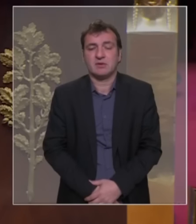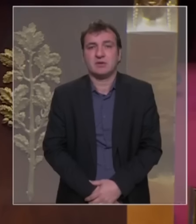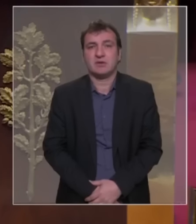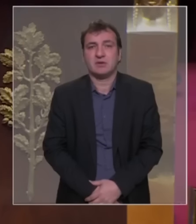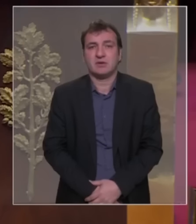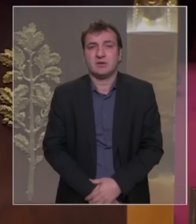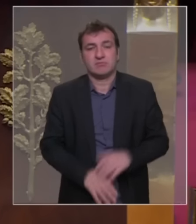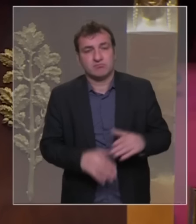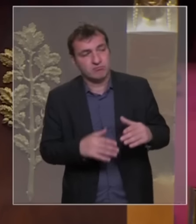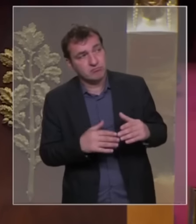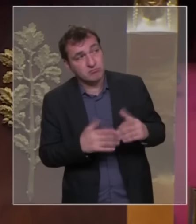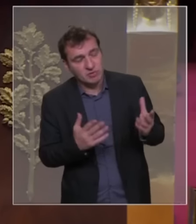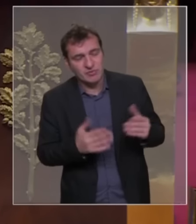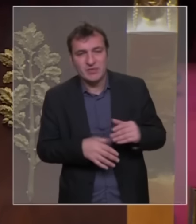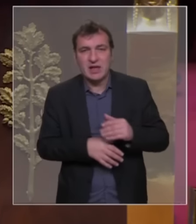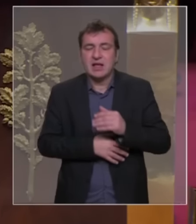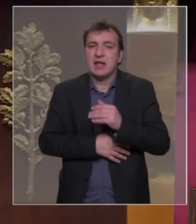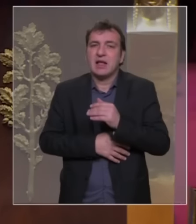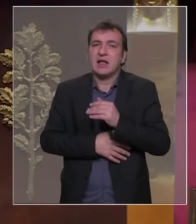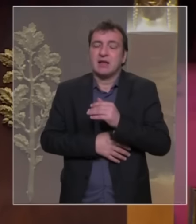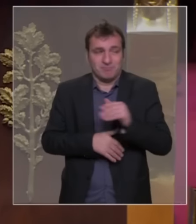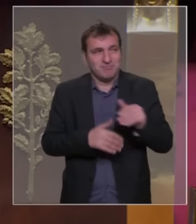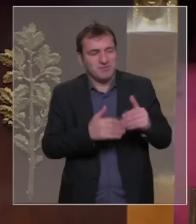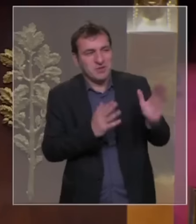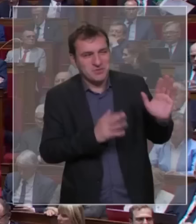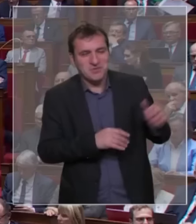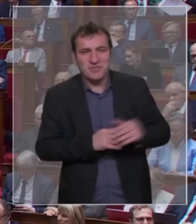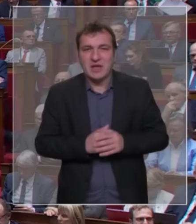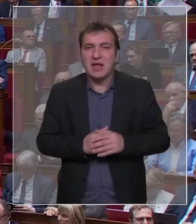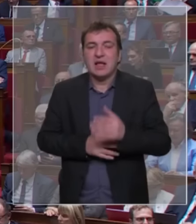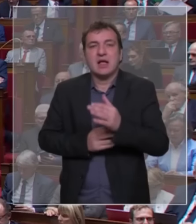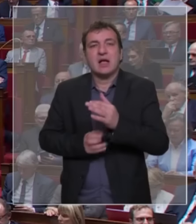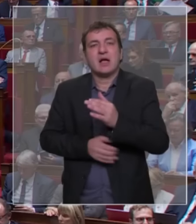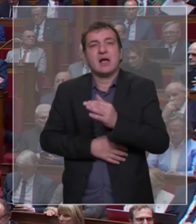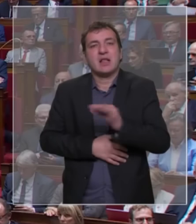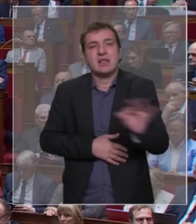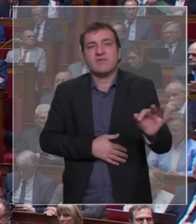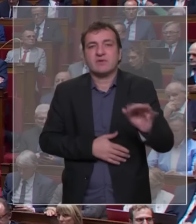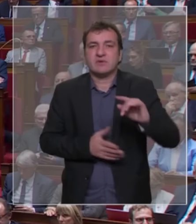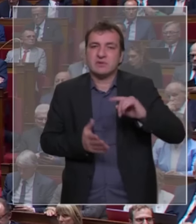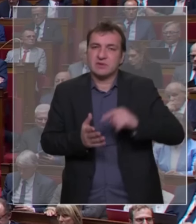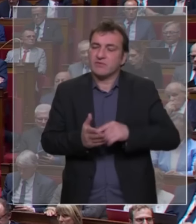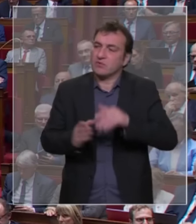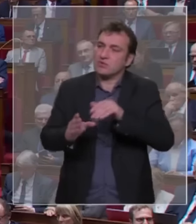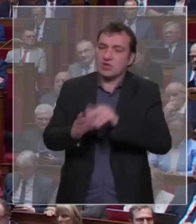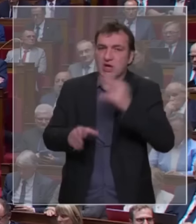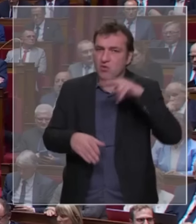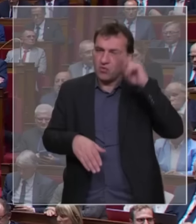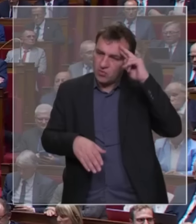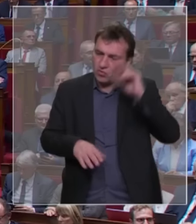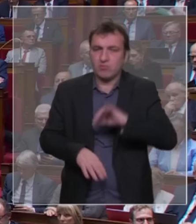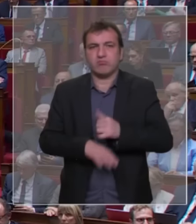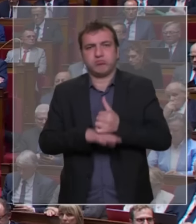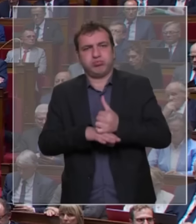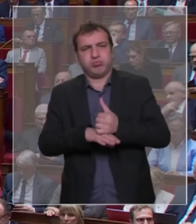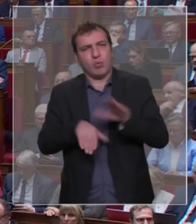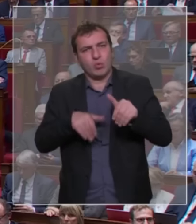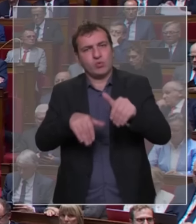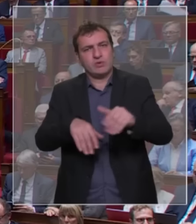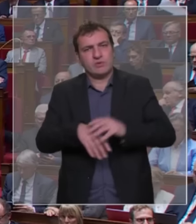Tant mieux. La France, tant mieux. La France doit tenir son rang en Europe. Elle doit aussi continuer, mesdames et